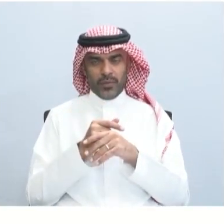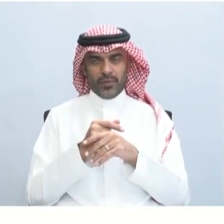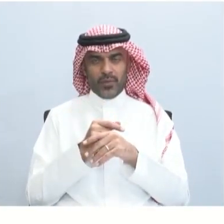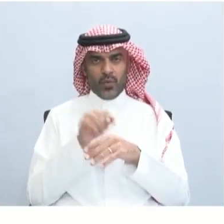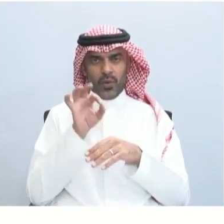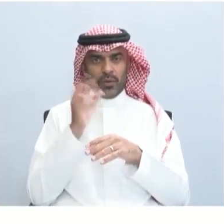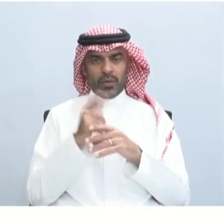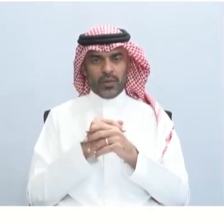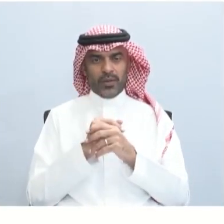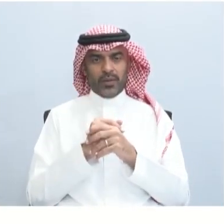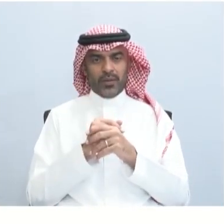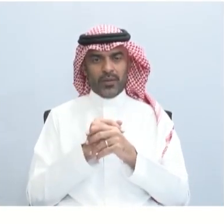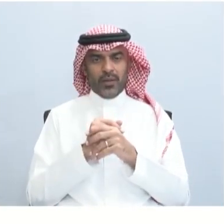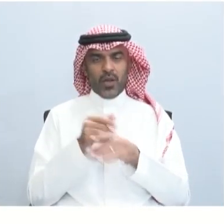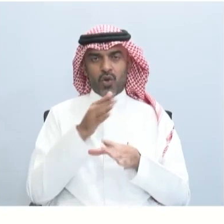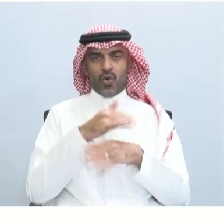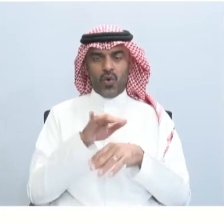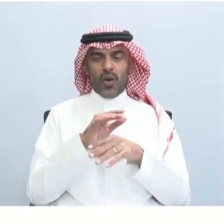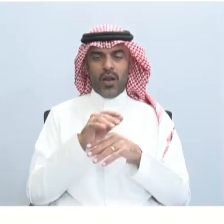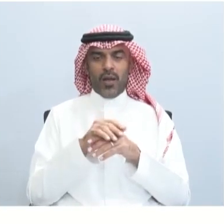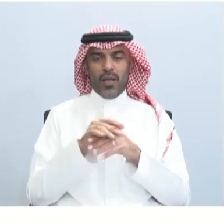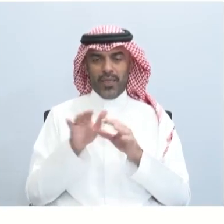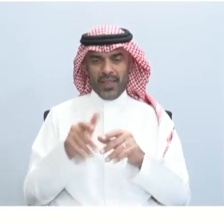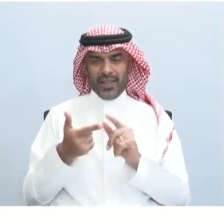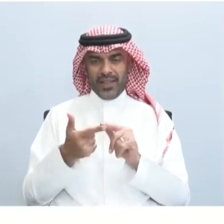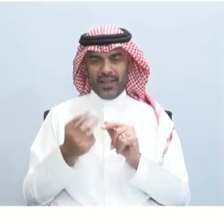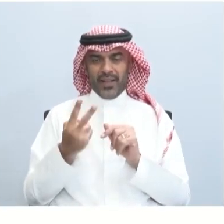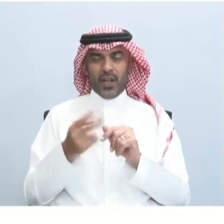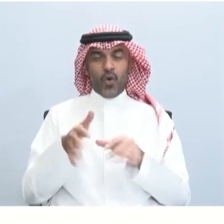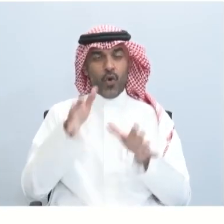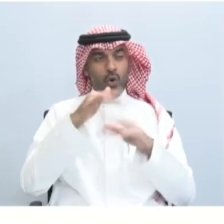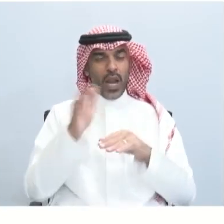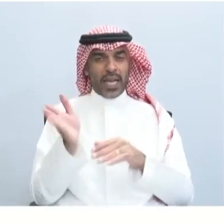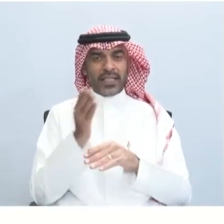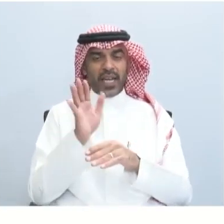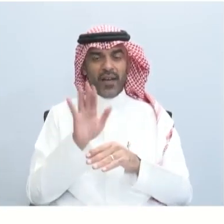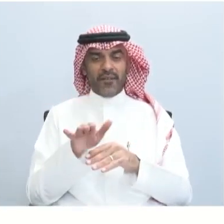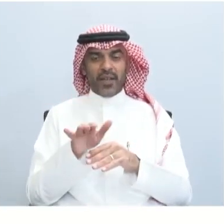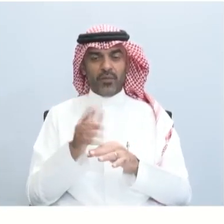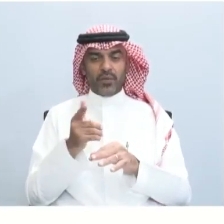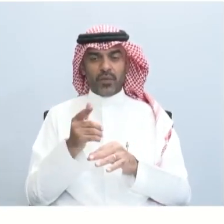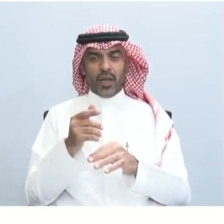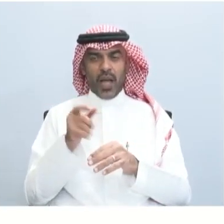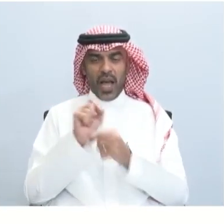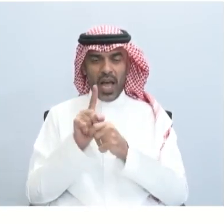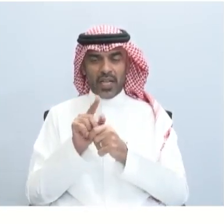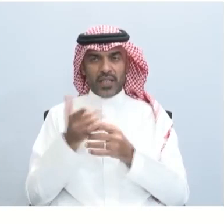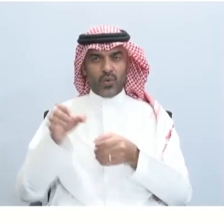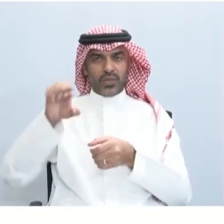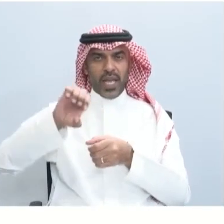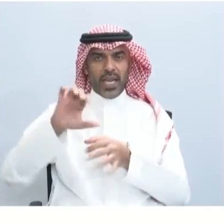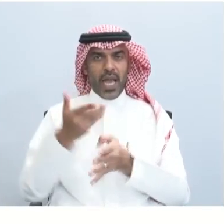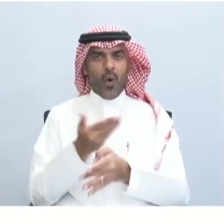حجم جميع الاشياء تتكون من غاز ام سائل ام ماده اتمنى ان